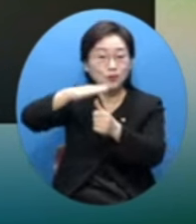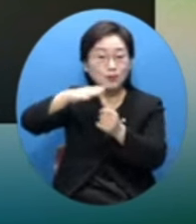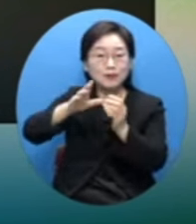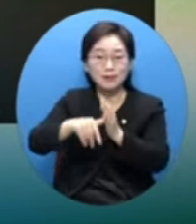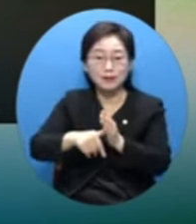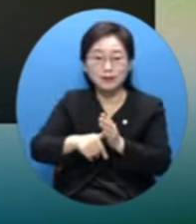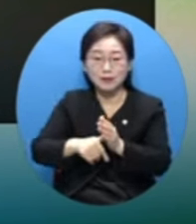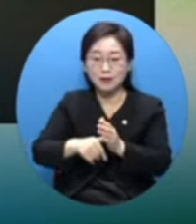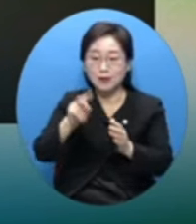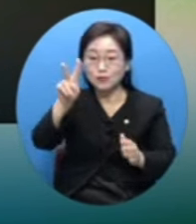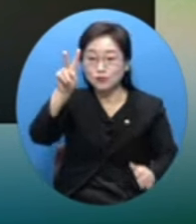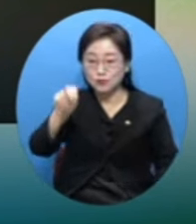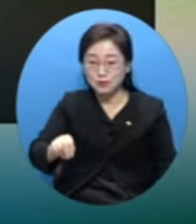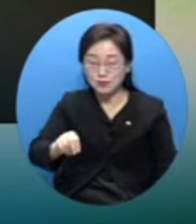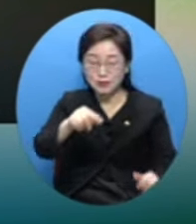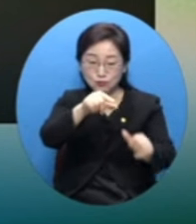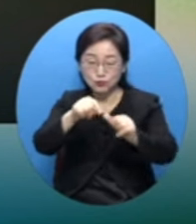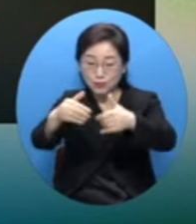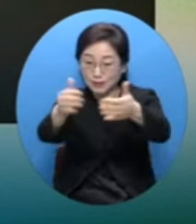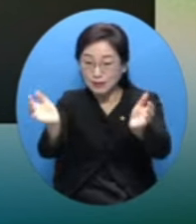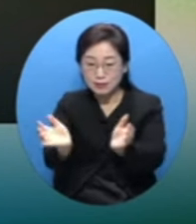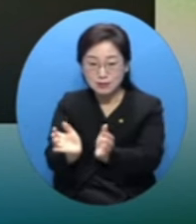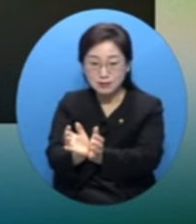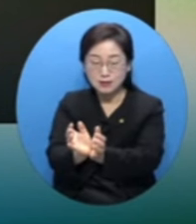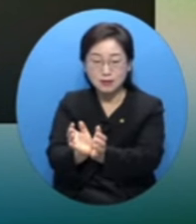통해서 그